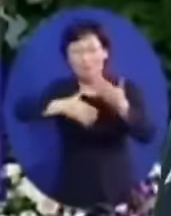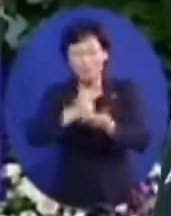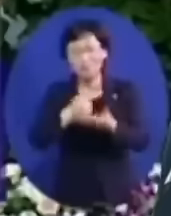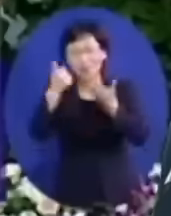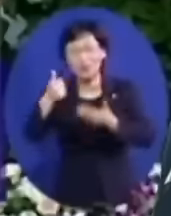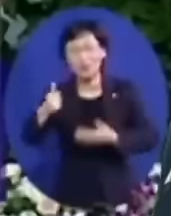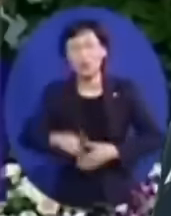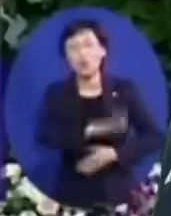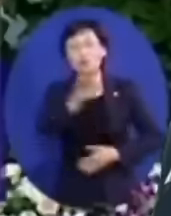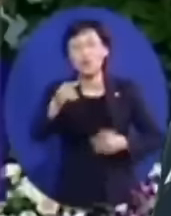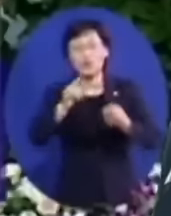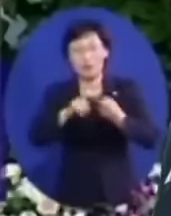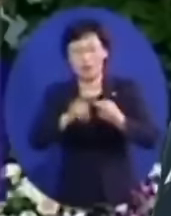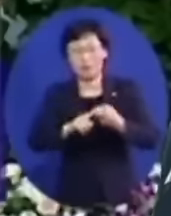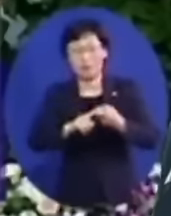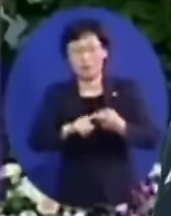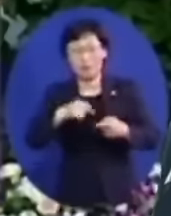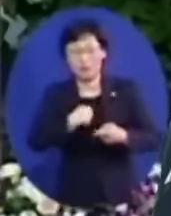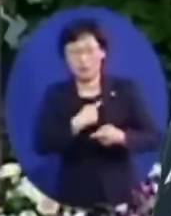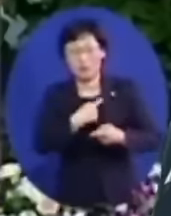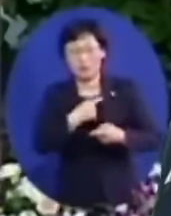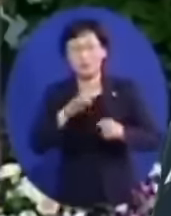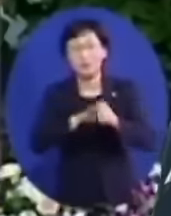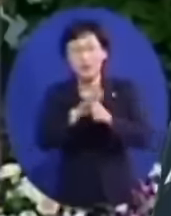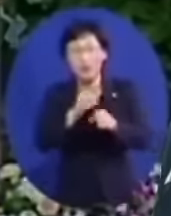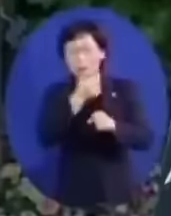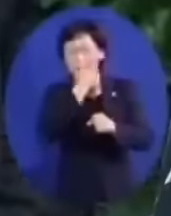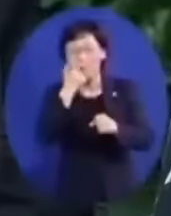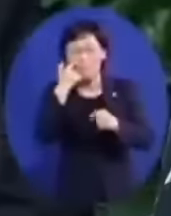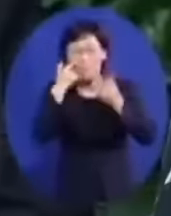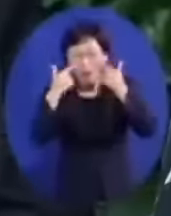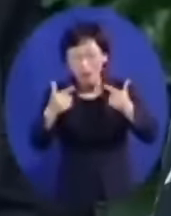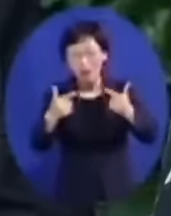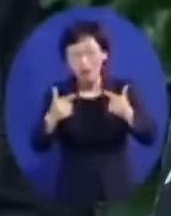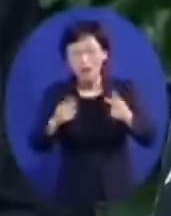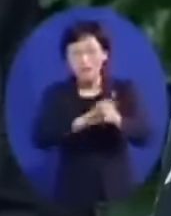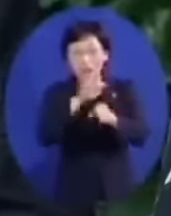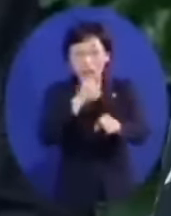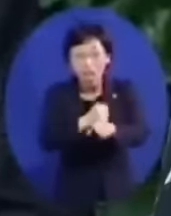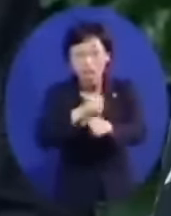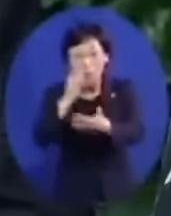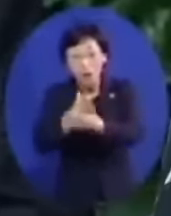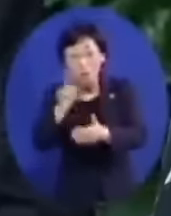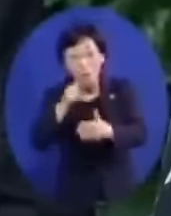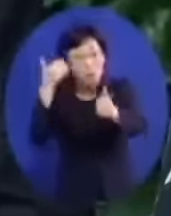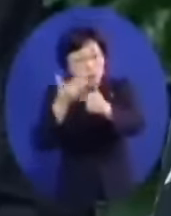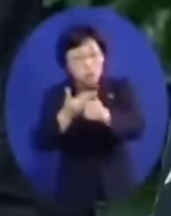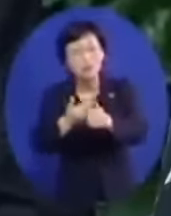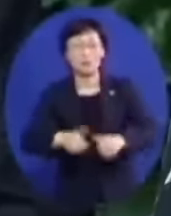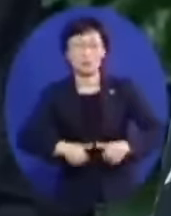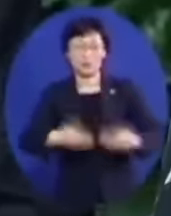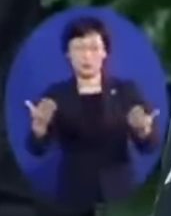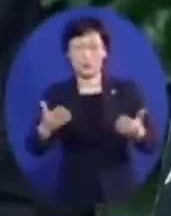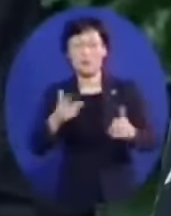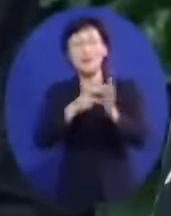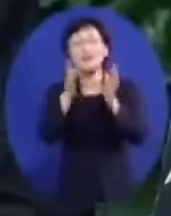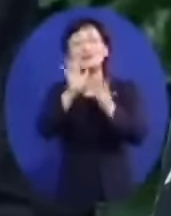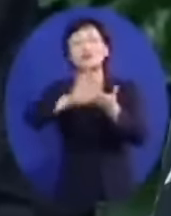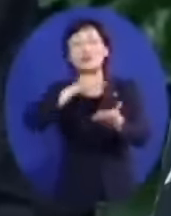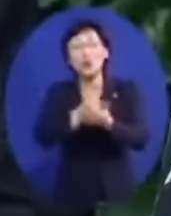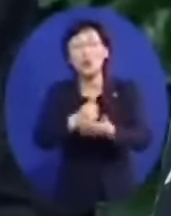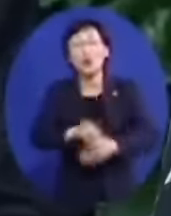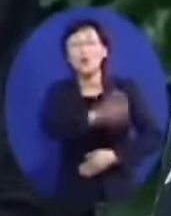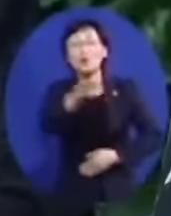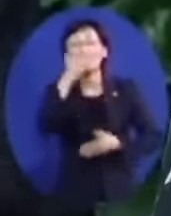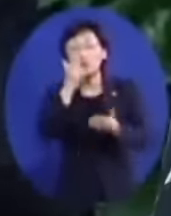사랑을 확증하셨다. 사랑할 것이냐 안 할 것이냐 질문할 거 없습니다. 예수 그리스도께서 우리 죄인